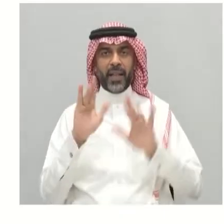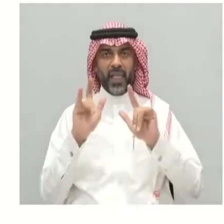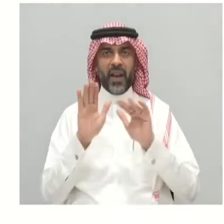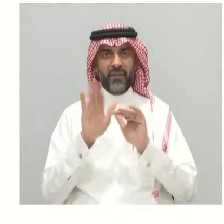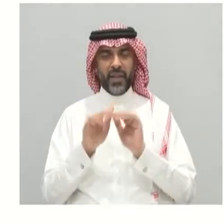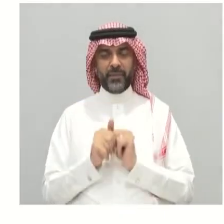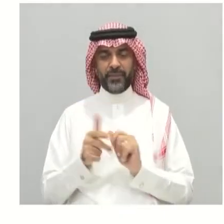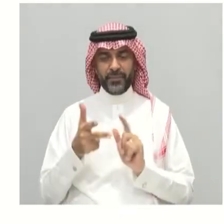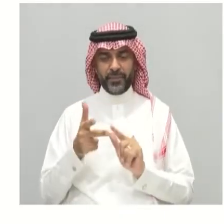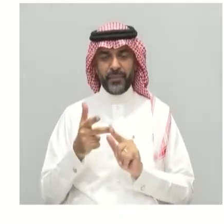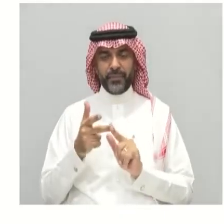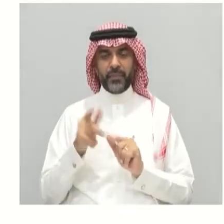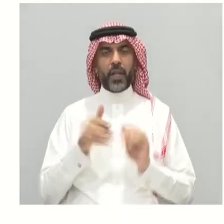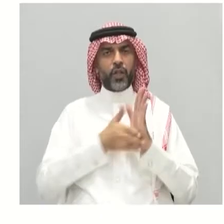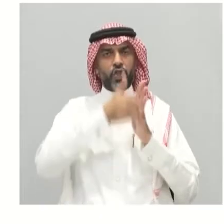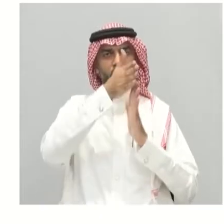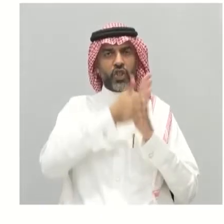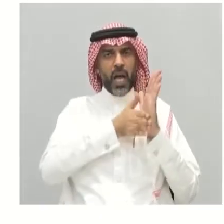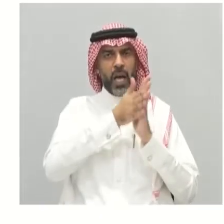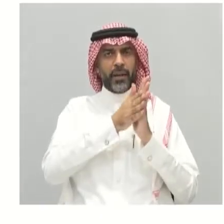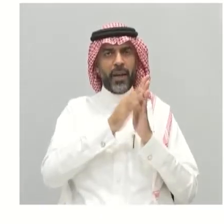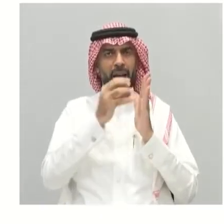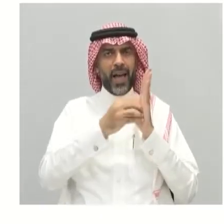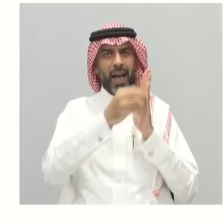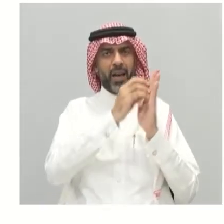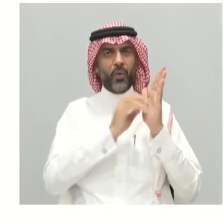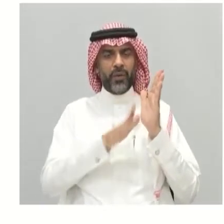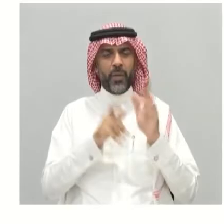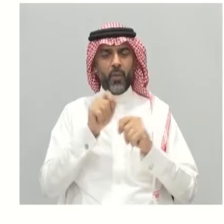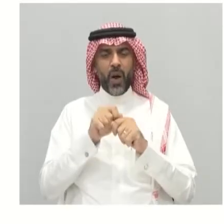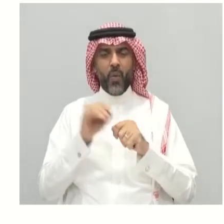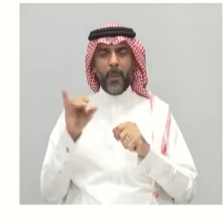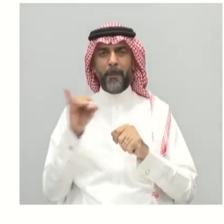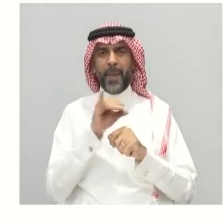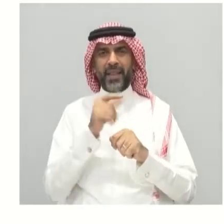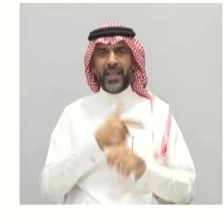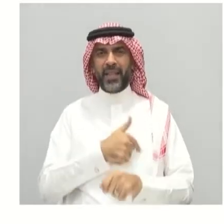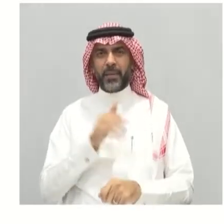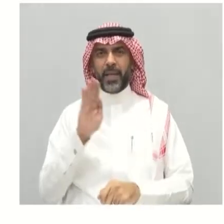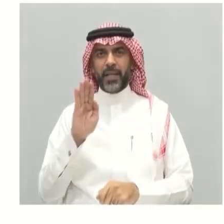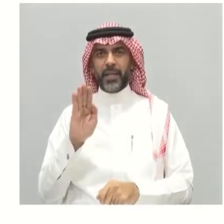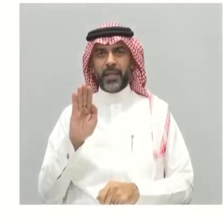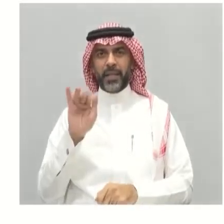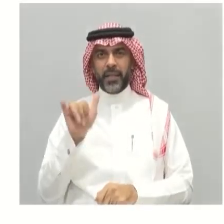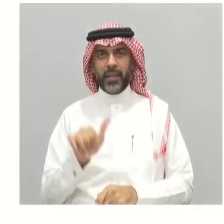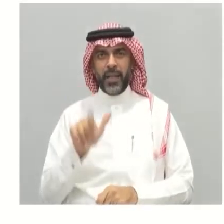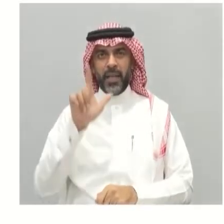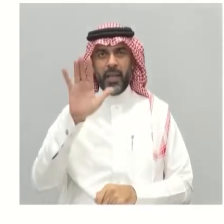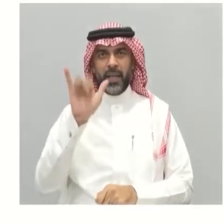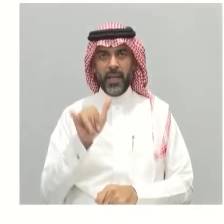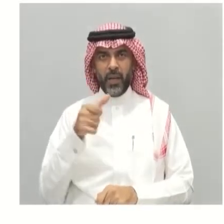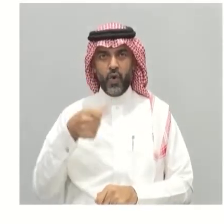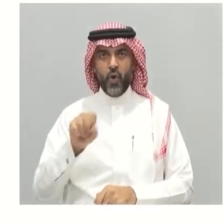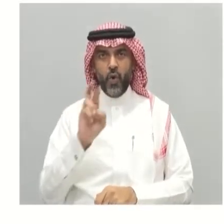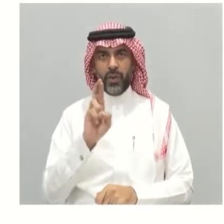وايضا تحتوي على الجدار خلوي مكون من ماده مكون ماده ماذا